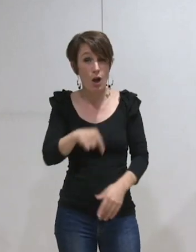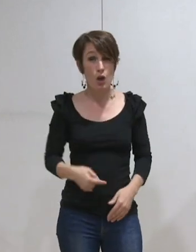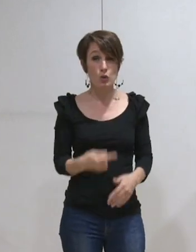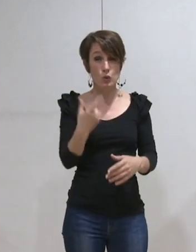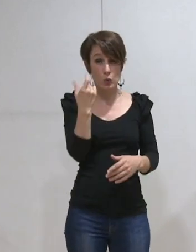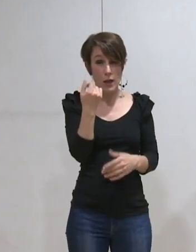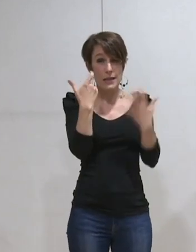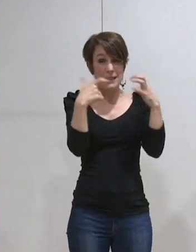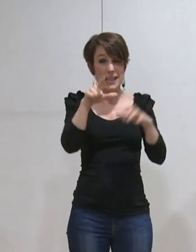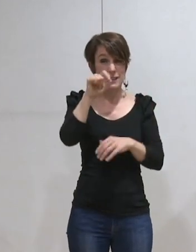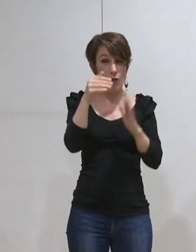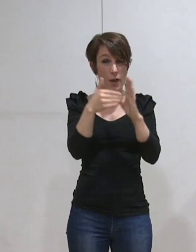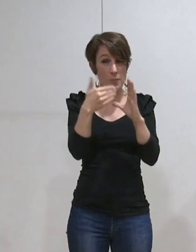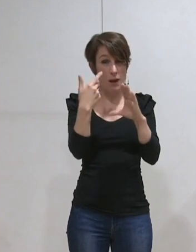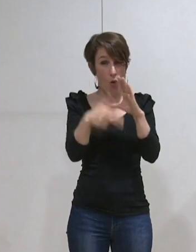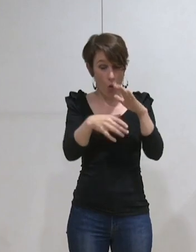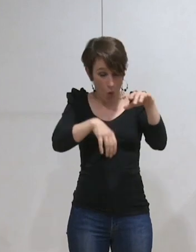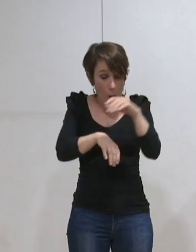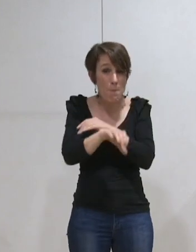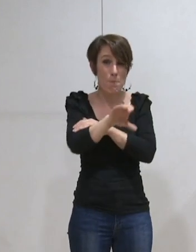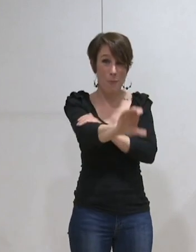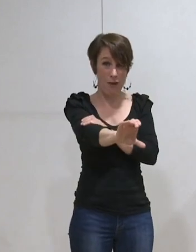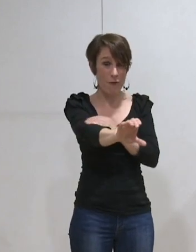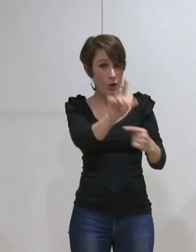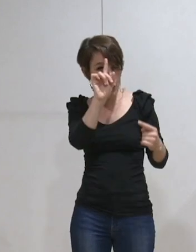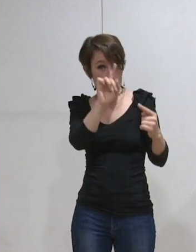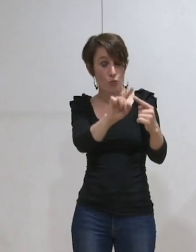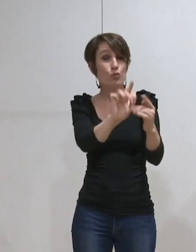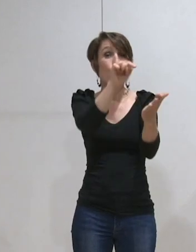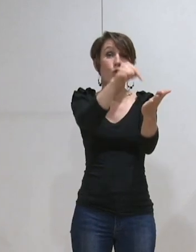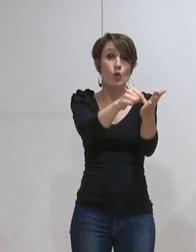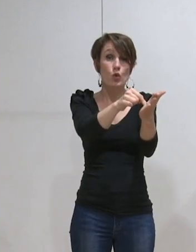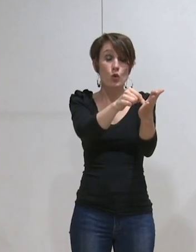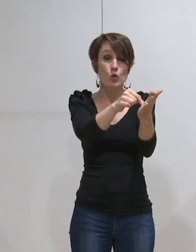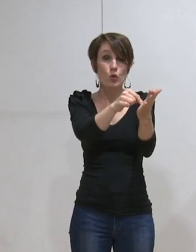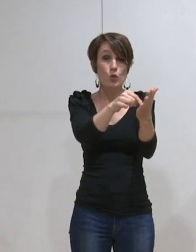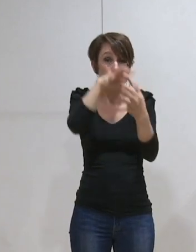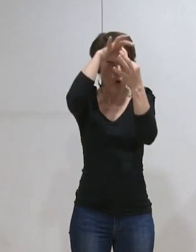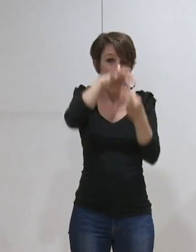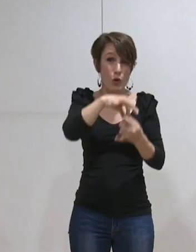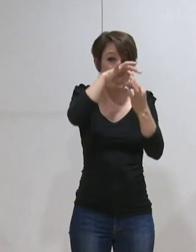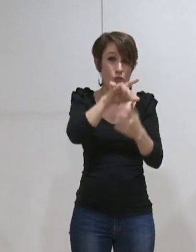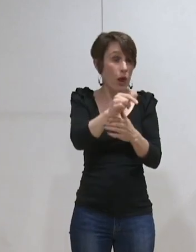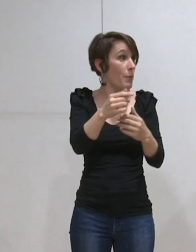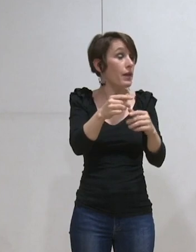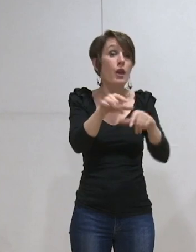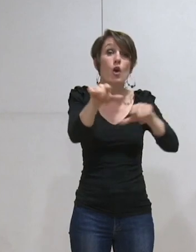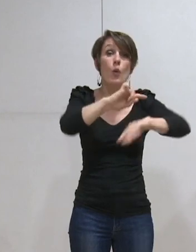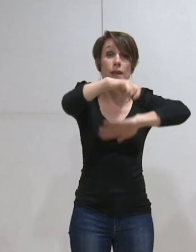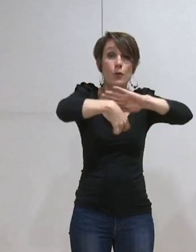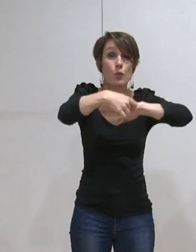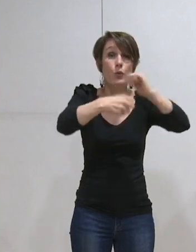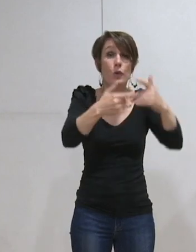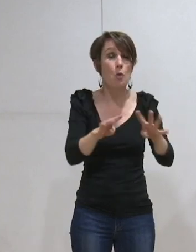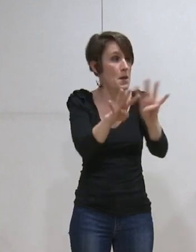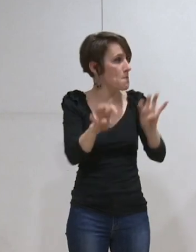de culte don dont nous ne dont nous ne connaissons pas à l'heure actuelle le montant du loyer que nous allons encaisser alors Monsieur le